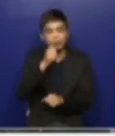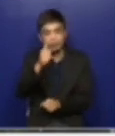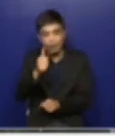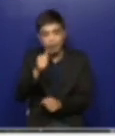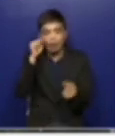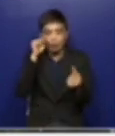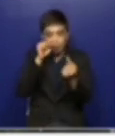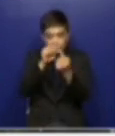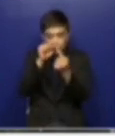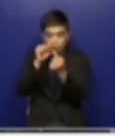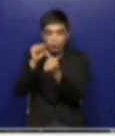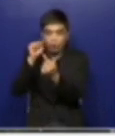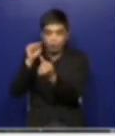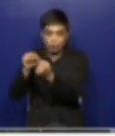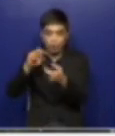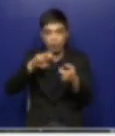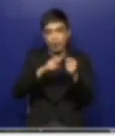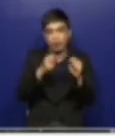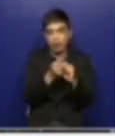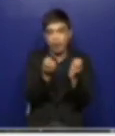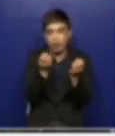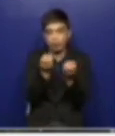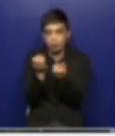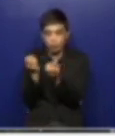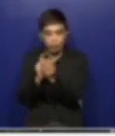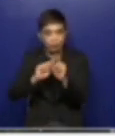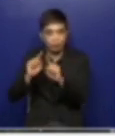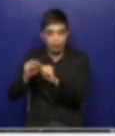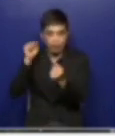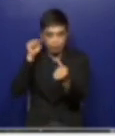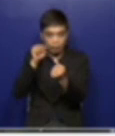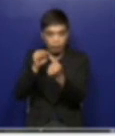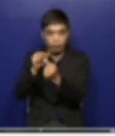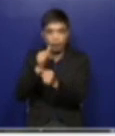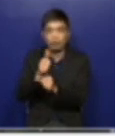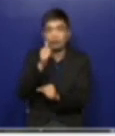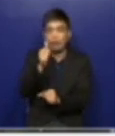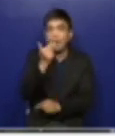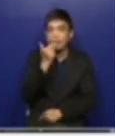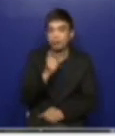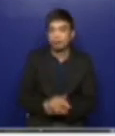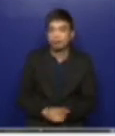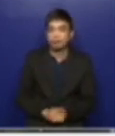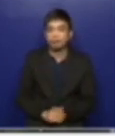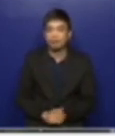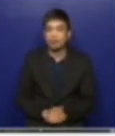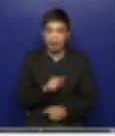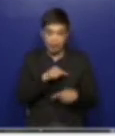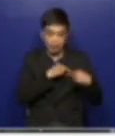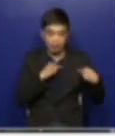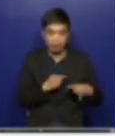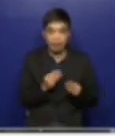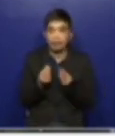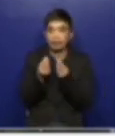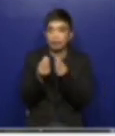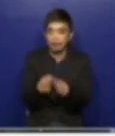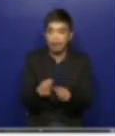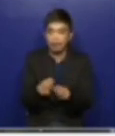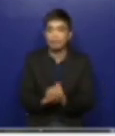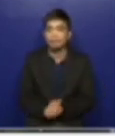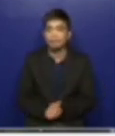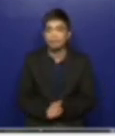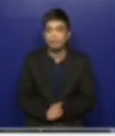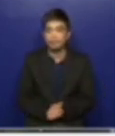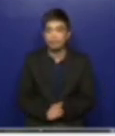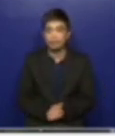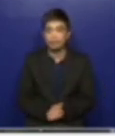การณ์ความเดือดร้อนของประชาชนหรือไม่อย่างไรคงจะต้องติดตามให้กำลังใจกันอย่างใกล้ชิดก็ผ